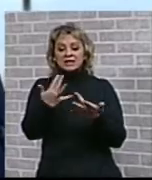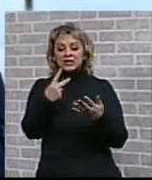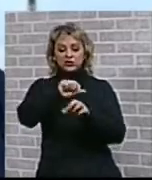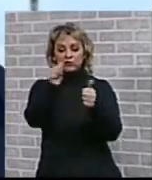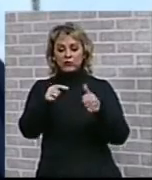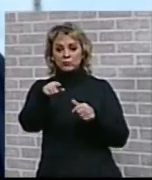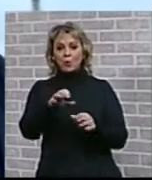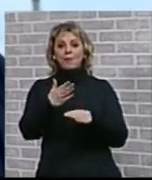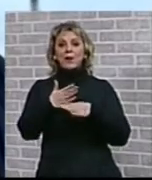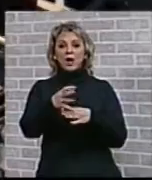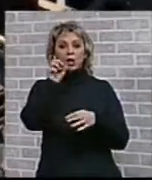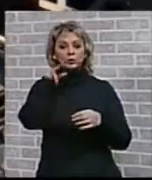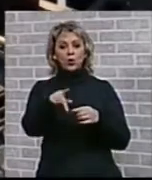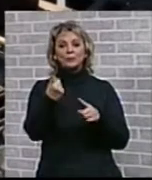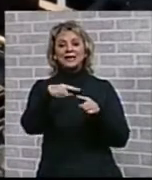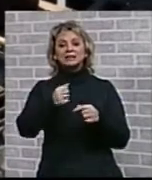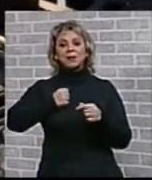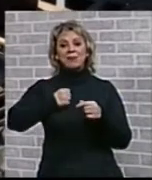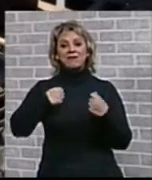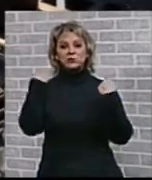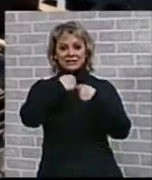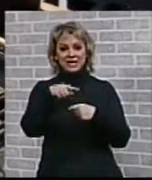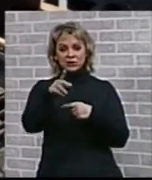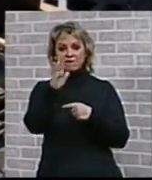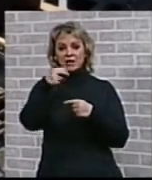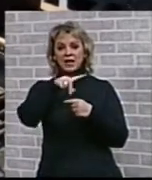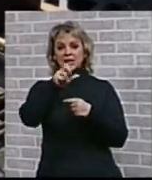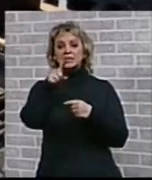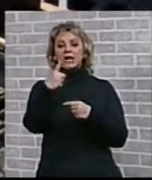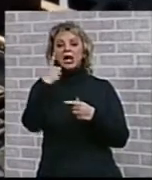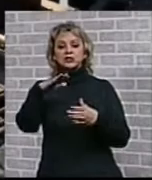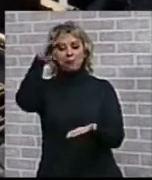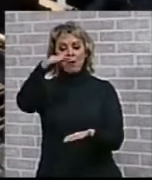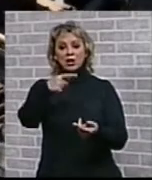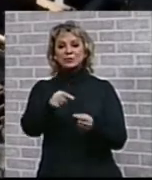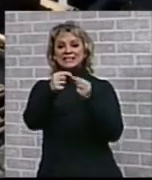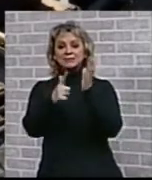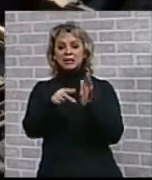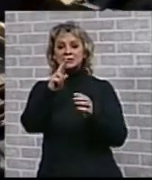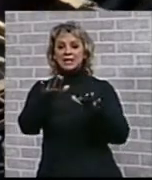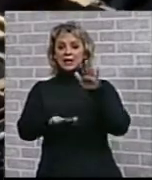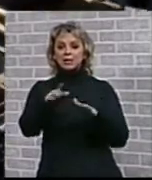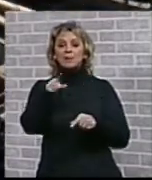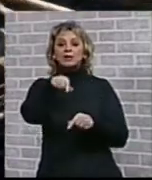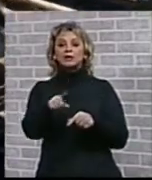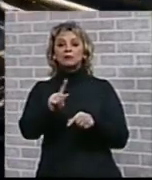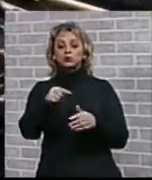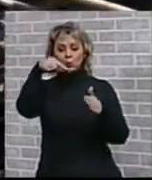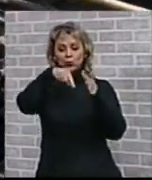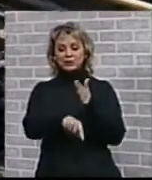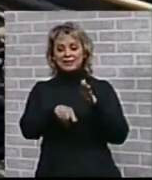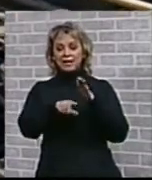предметы помогает опыт. Это боевое снаряжение водолаза. Один только баллон весит 17 килограммов. А для того, чтобы уйти на